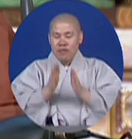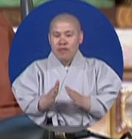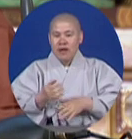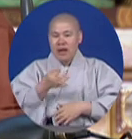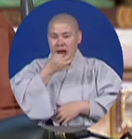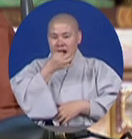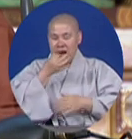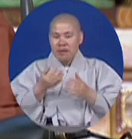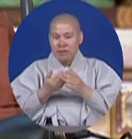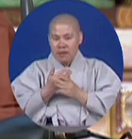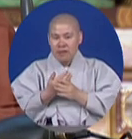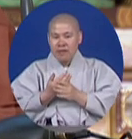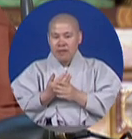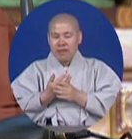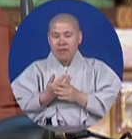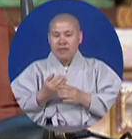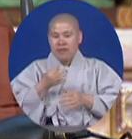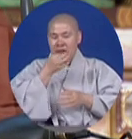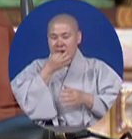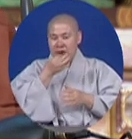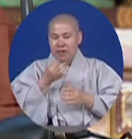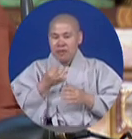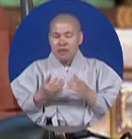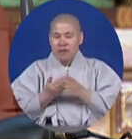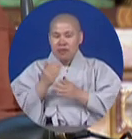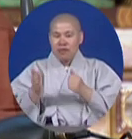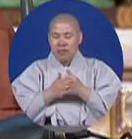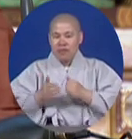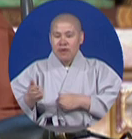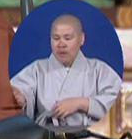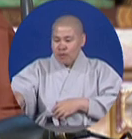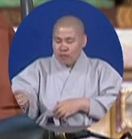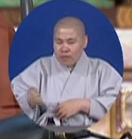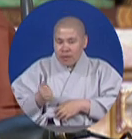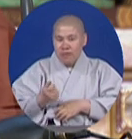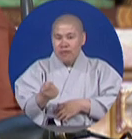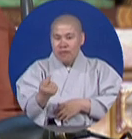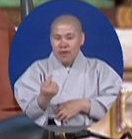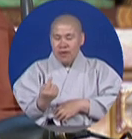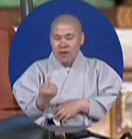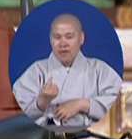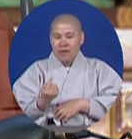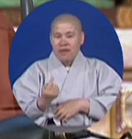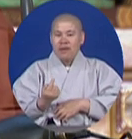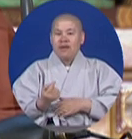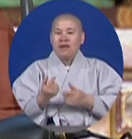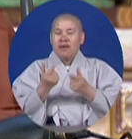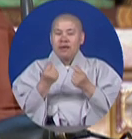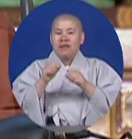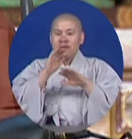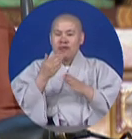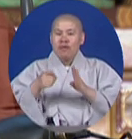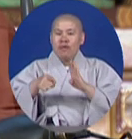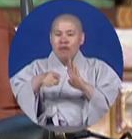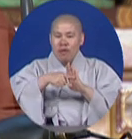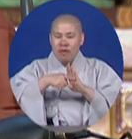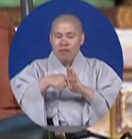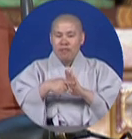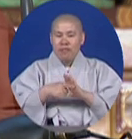그 욕심이 나니까 싸가지고 올 거 아닙니까? 이게 업이거든요.